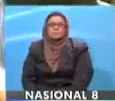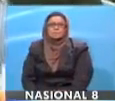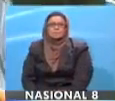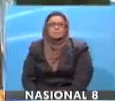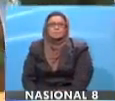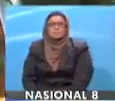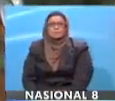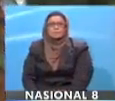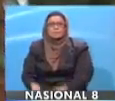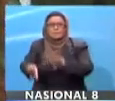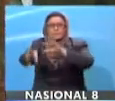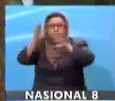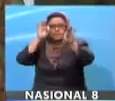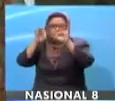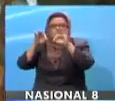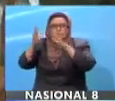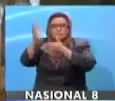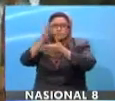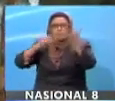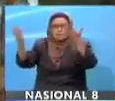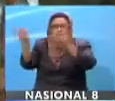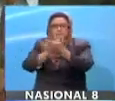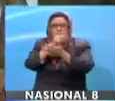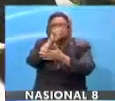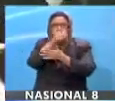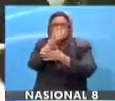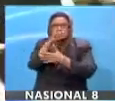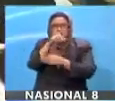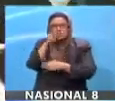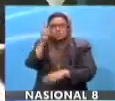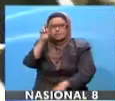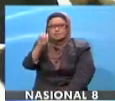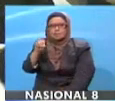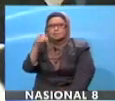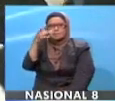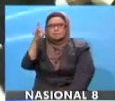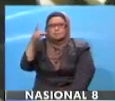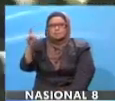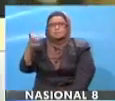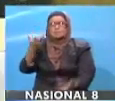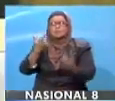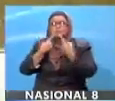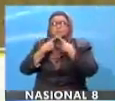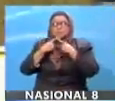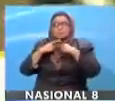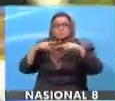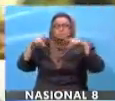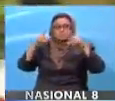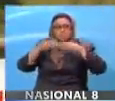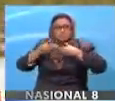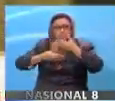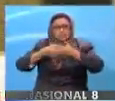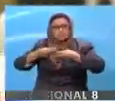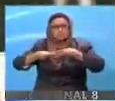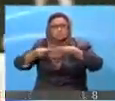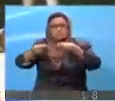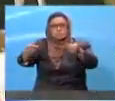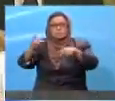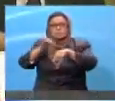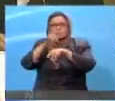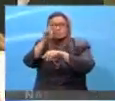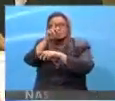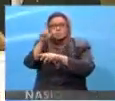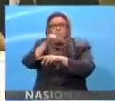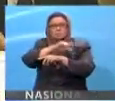Pemilihan penggal baharu 2015-2018 berlangsung tenang di Ibu Negara petang semalam. Seperti semua sedia maklum, Datuk